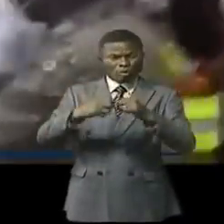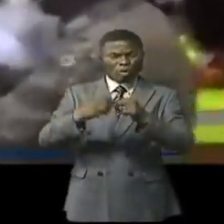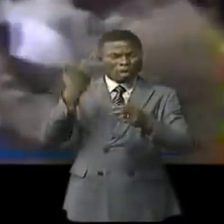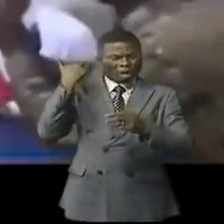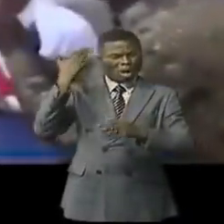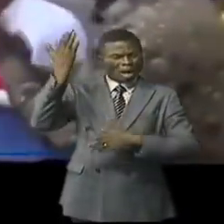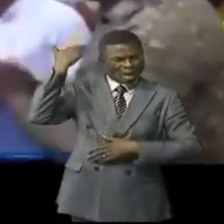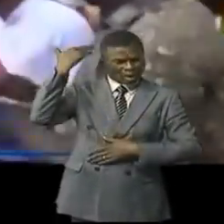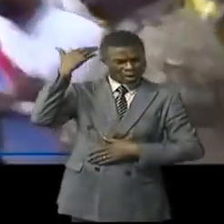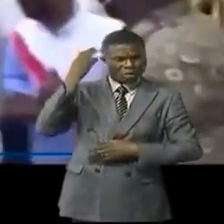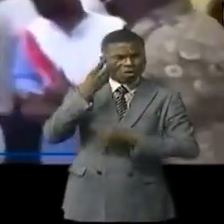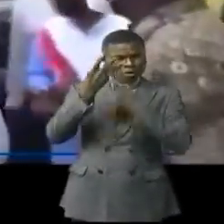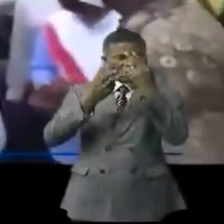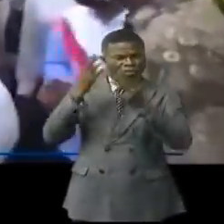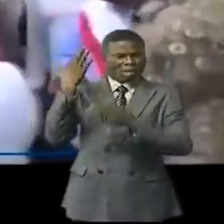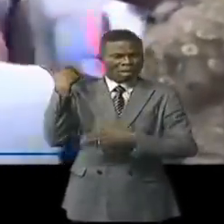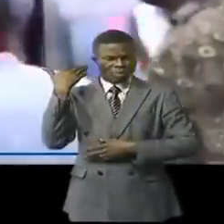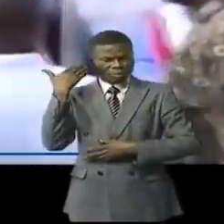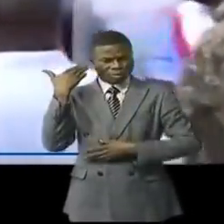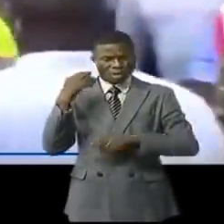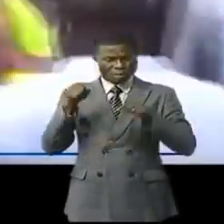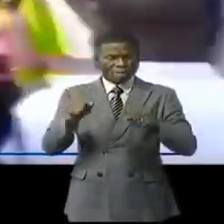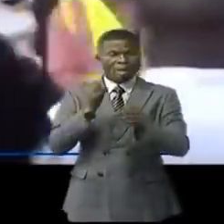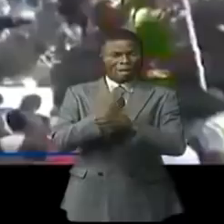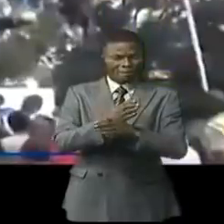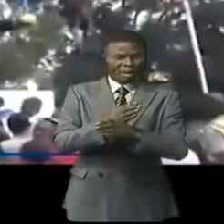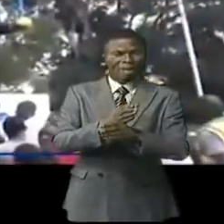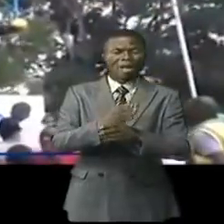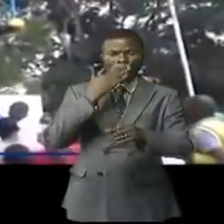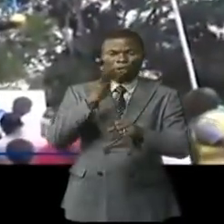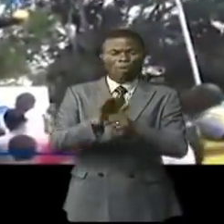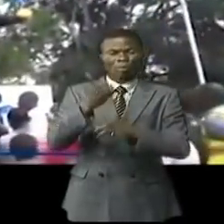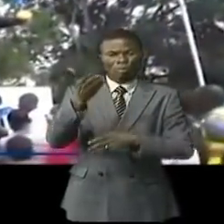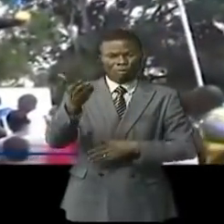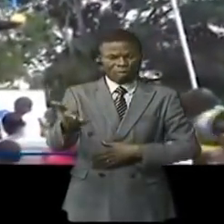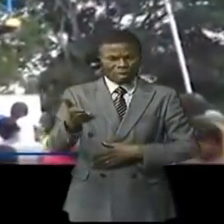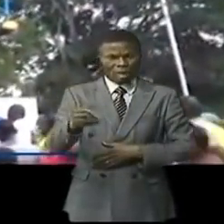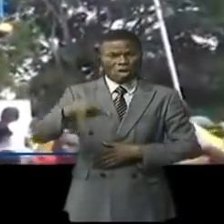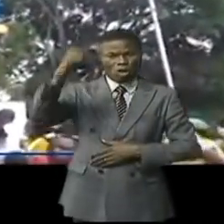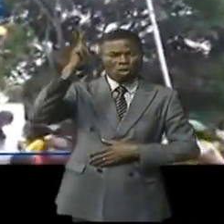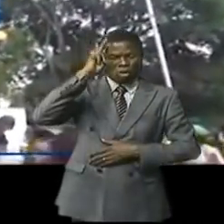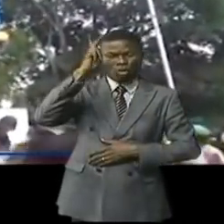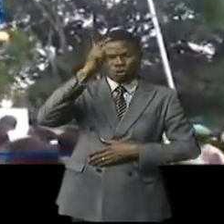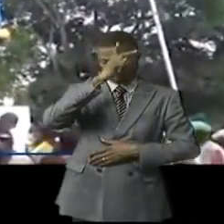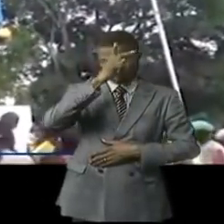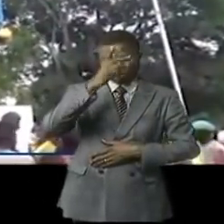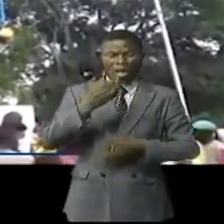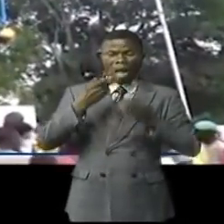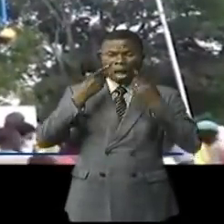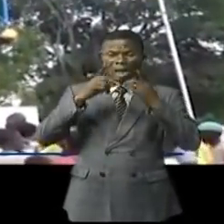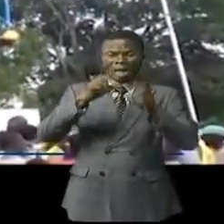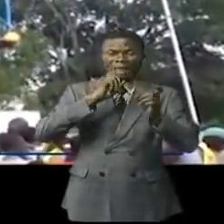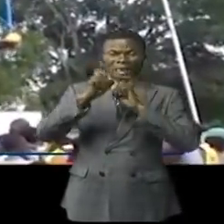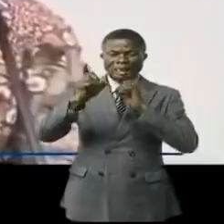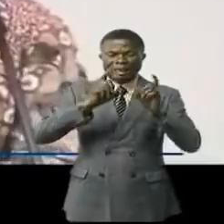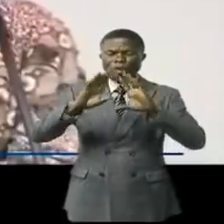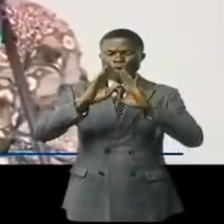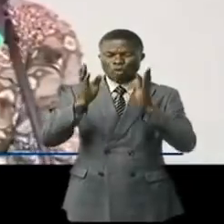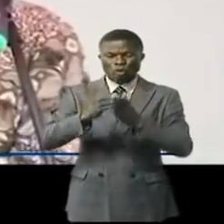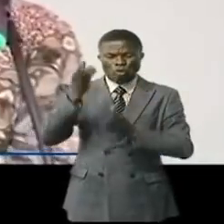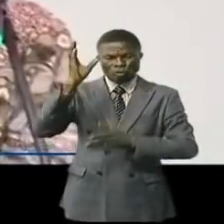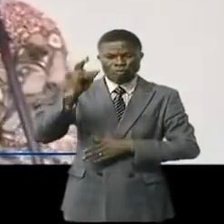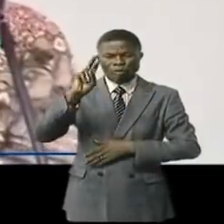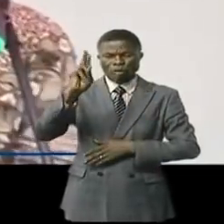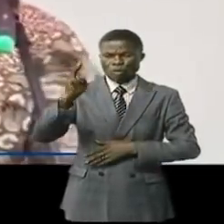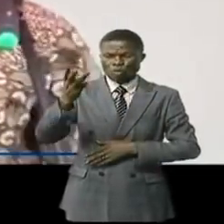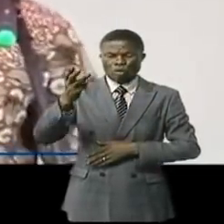l'eau lors de son dernier passage à la population de cette partie de la province du Haut-Katanga. S'adressant à la population de Kasamba, le troisième